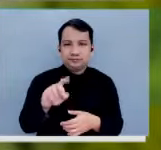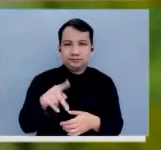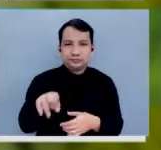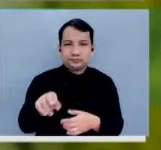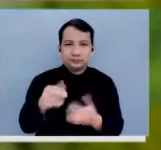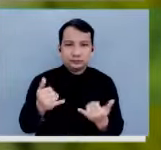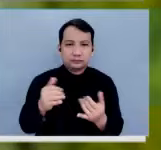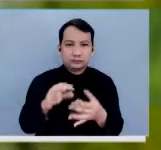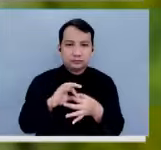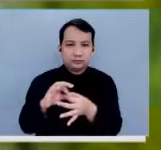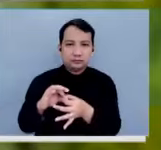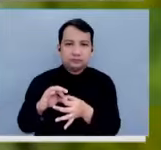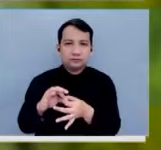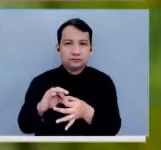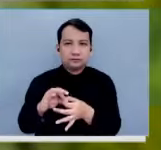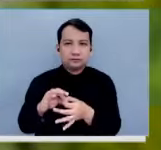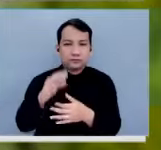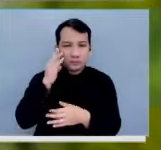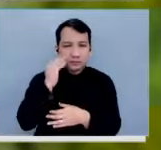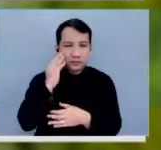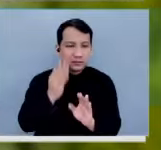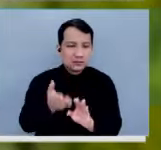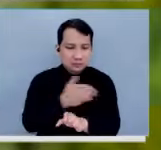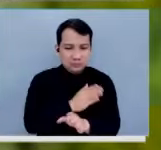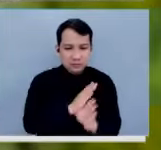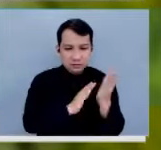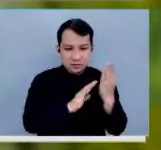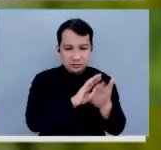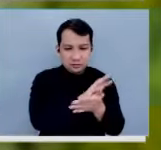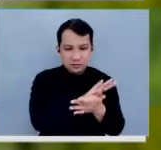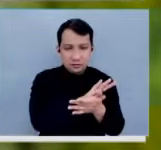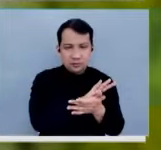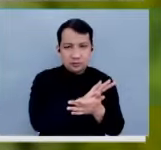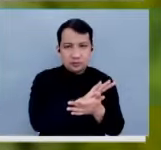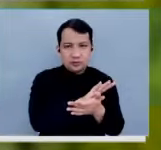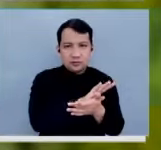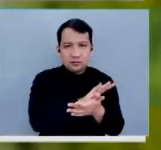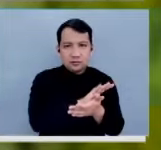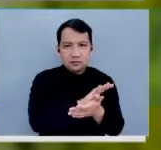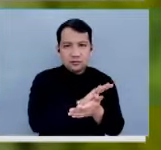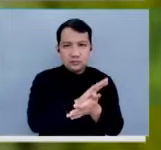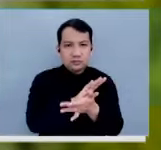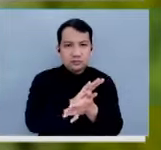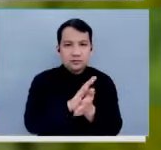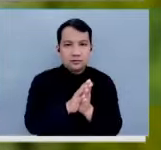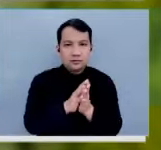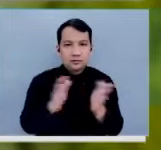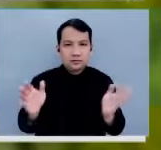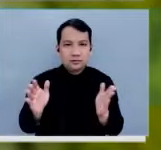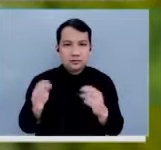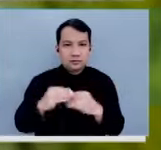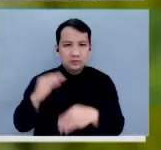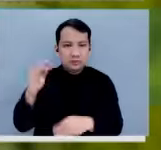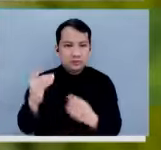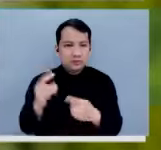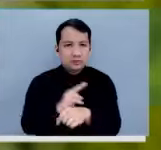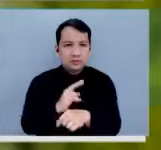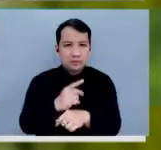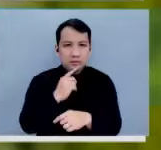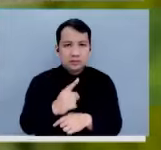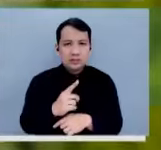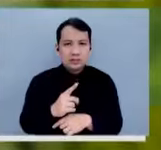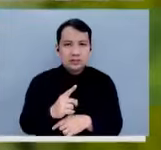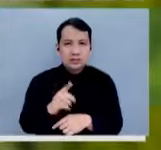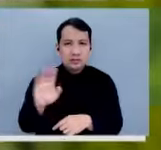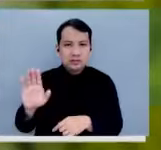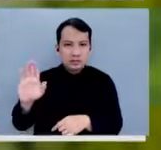kami, ngayon lang namin experience. Before the pandemic, we got signed, but pero yun nga, nag-pandemic, so hindi namin na-maximize. Ngayon, tanong ko nga to si Baby Bro, meron ka namang